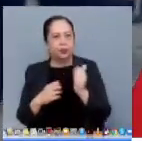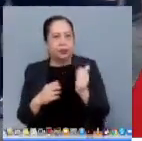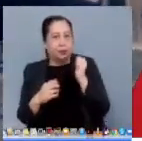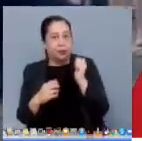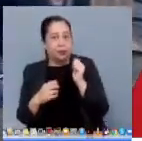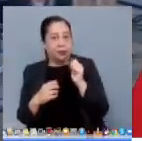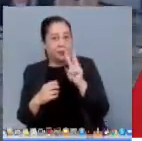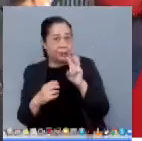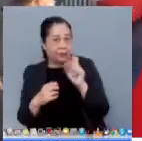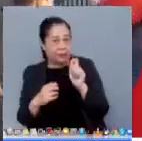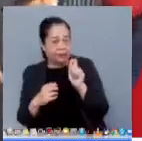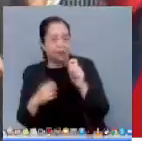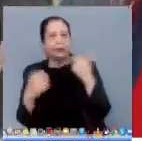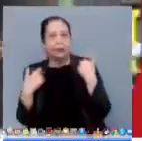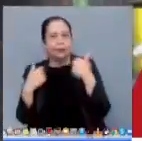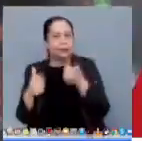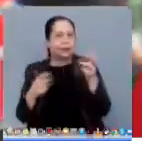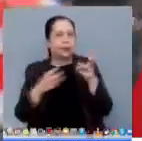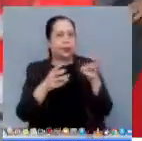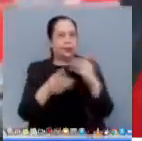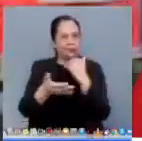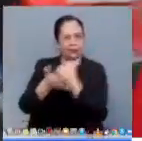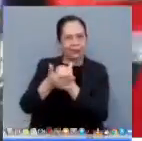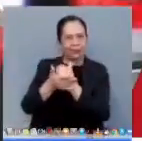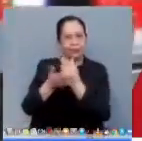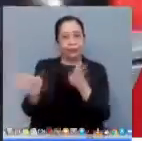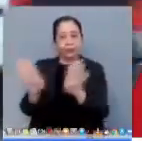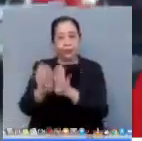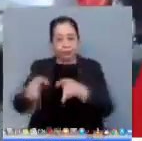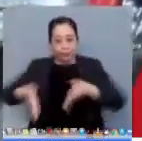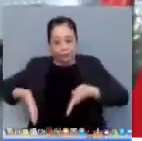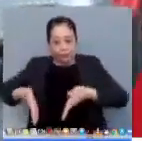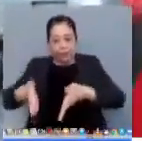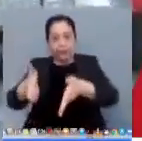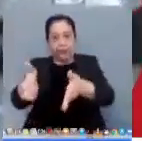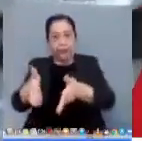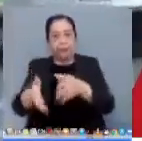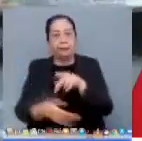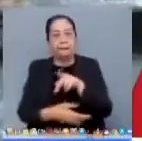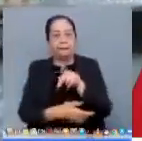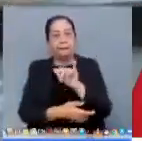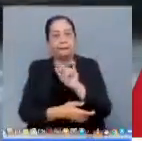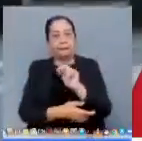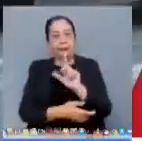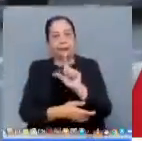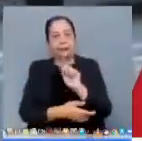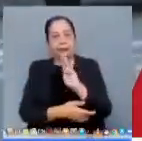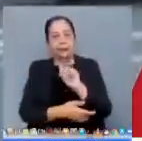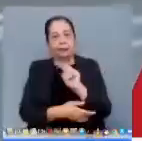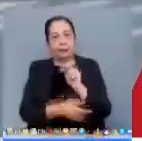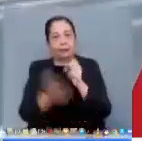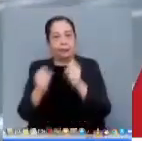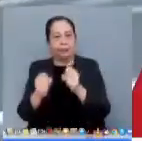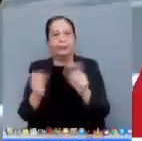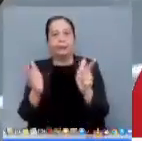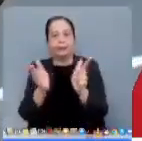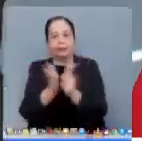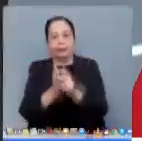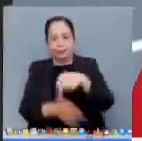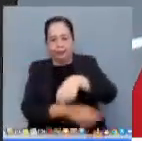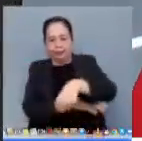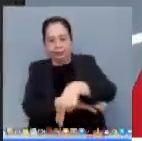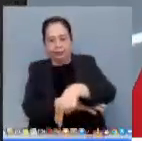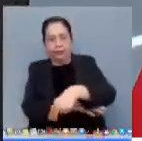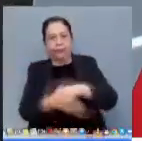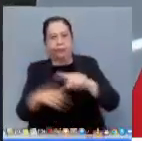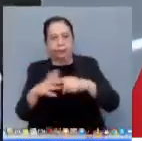namang alternatibong ruta. Kasi ho, sarado po itong pinaglabanan street simula pa kaninang 12 midnight. At mananatili po